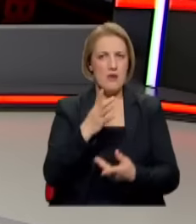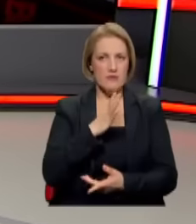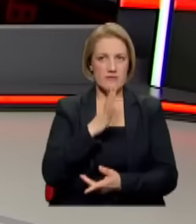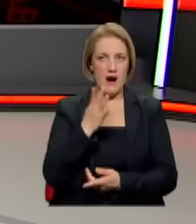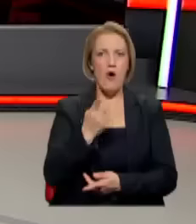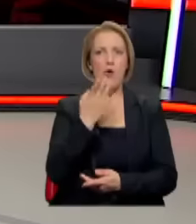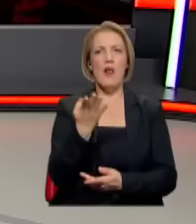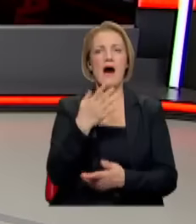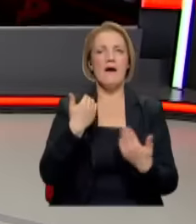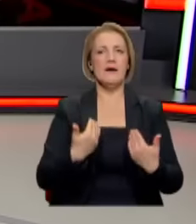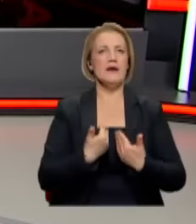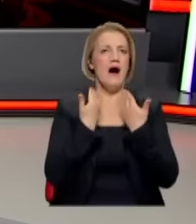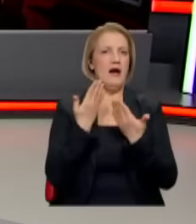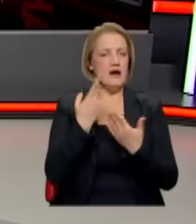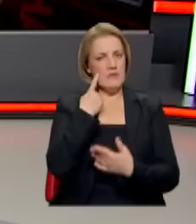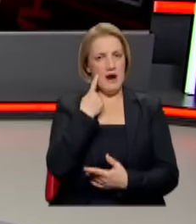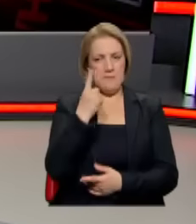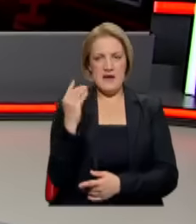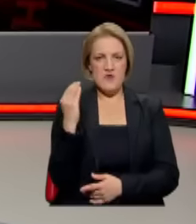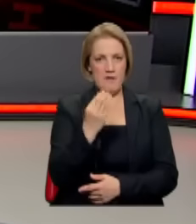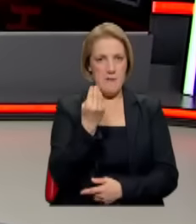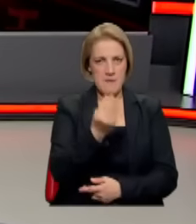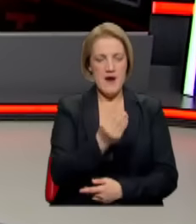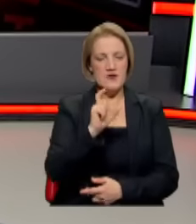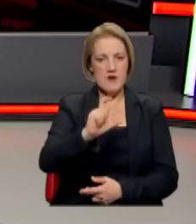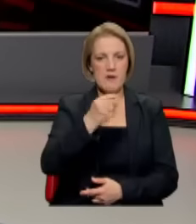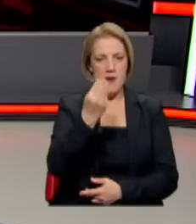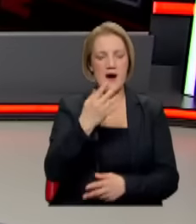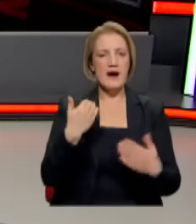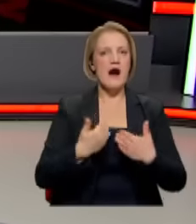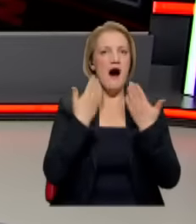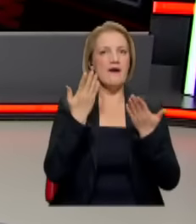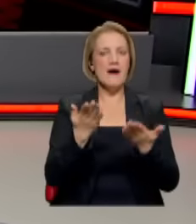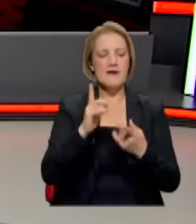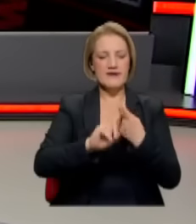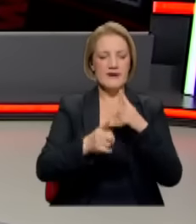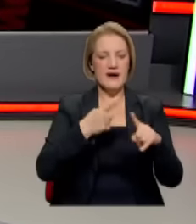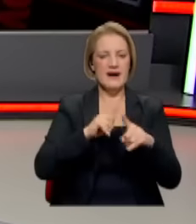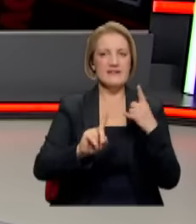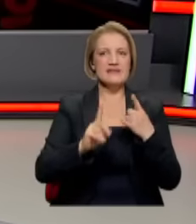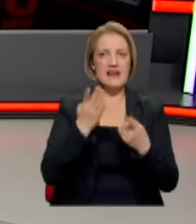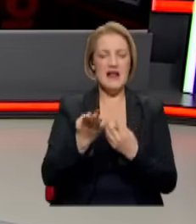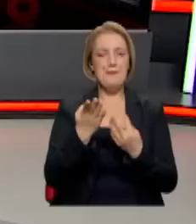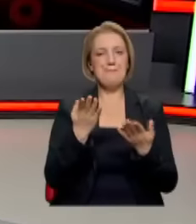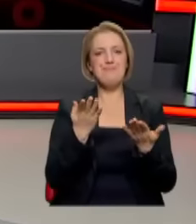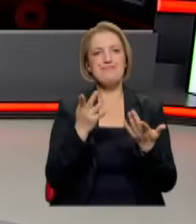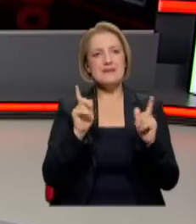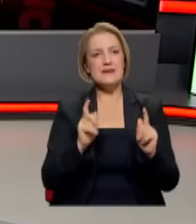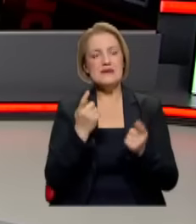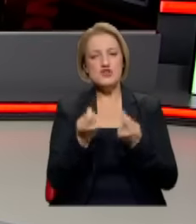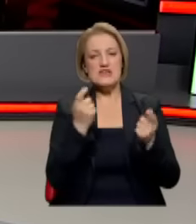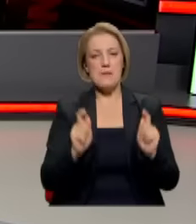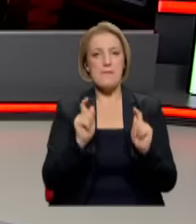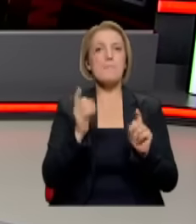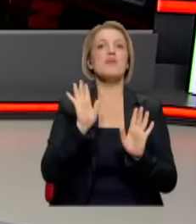var Onlara yargı bakacak bir cevap verecek fakat yargının siyasi saiklerle hareket edip etmediği konusunda